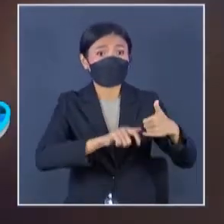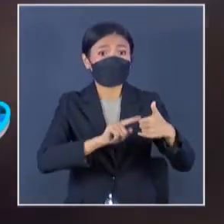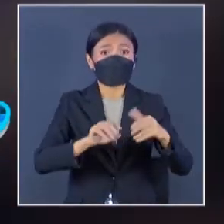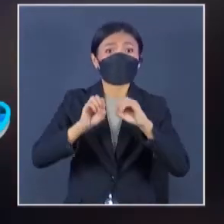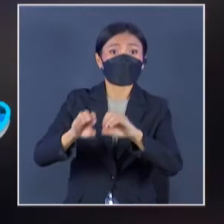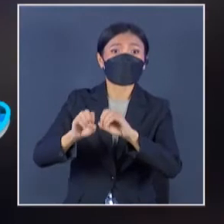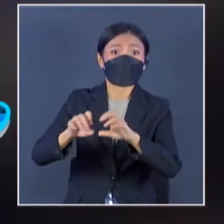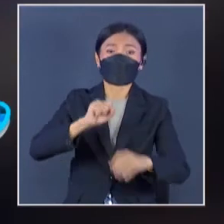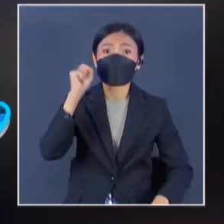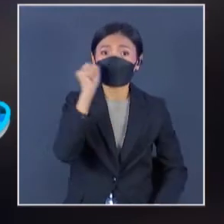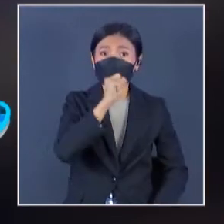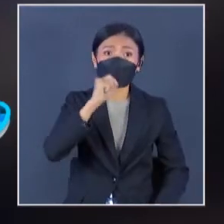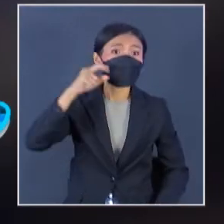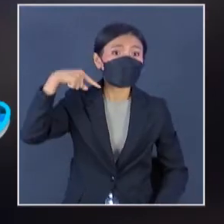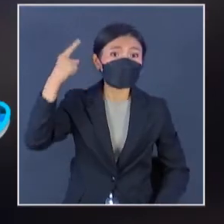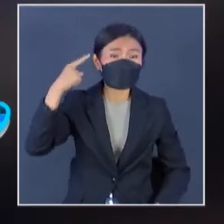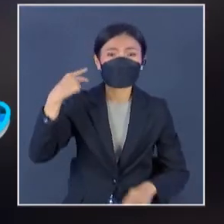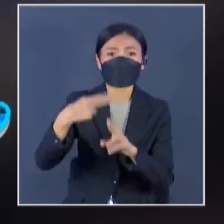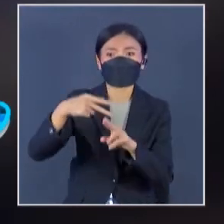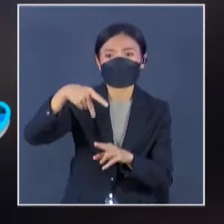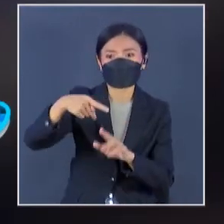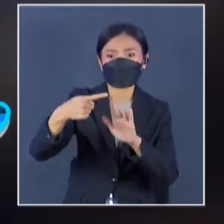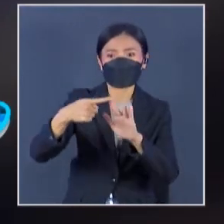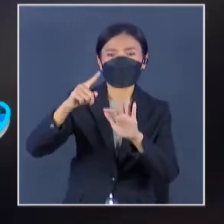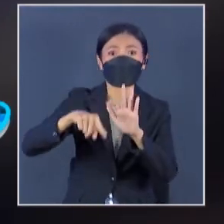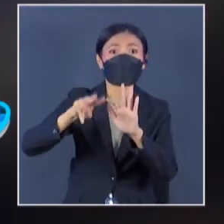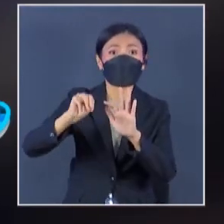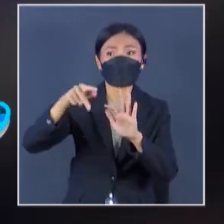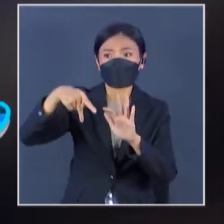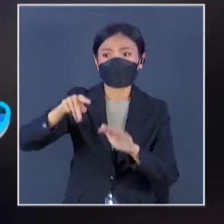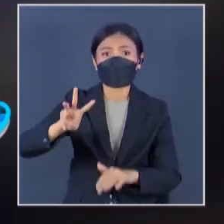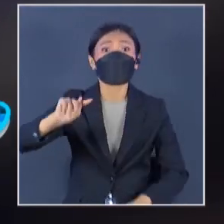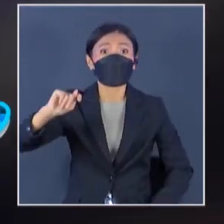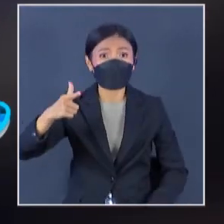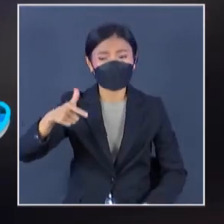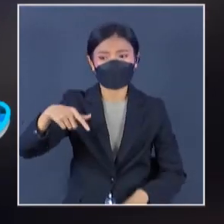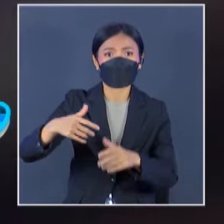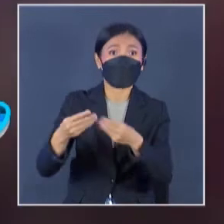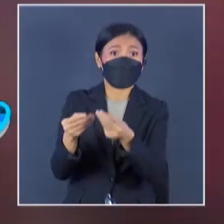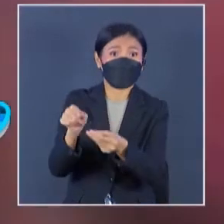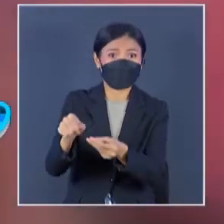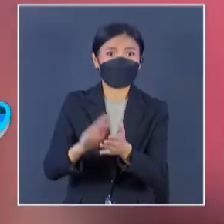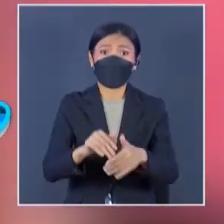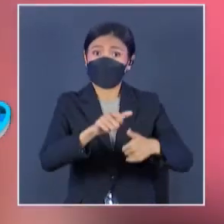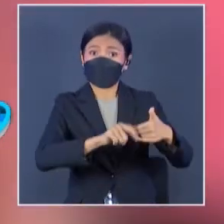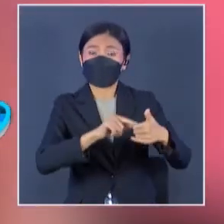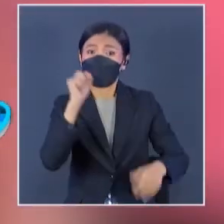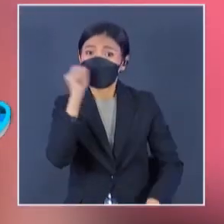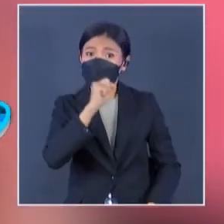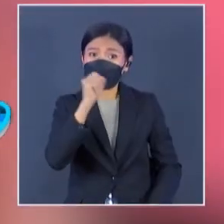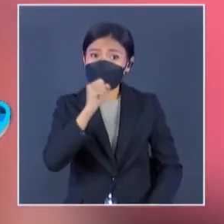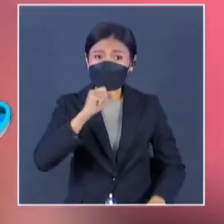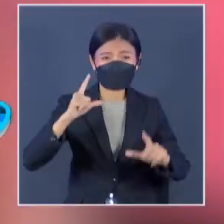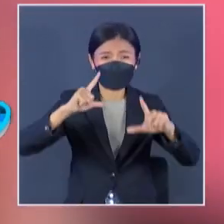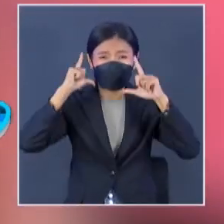งดวงจันทร์มาประดับวงการเพลงมีผลงานเพลงดังมากมายนะคะกว่า 2,000 เพลงอาทิไวยพจน์ลาบวชหนุ่มน